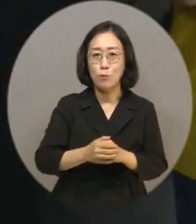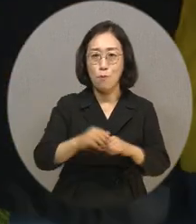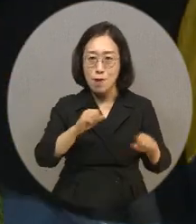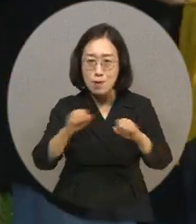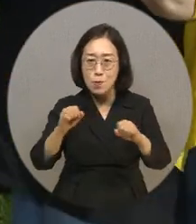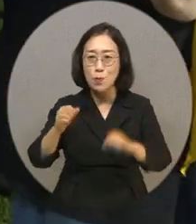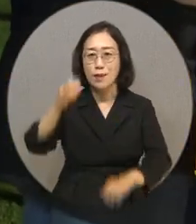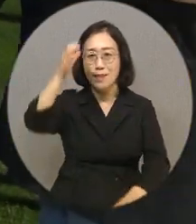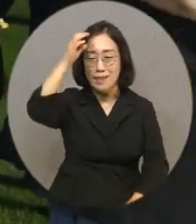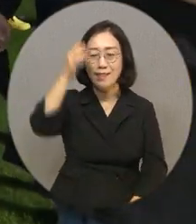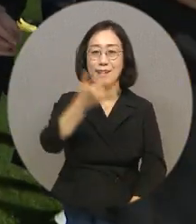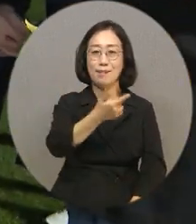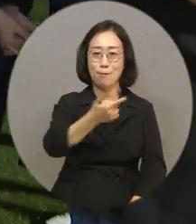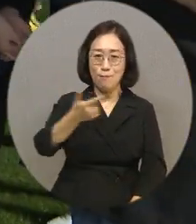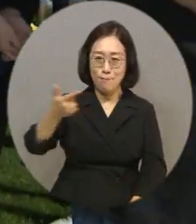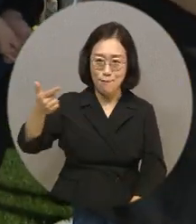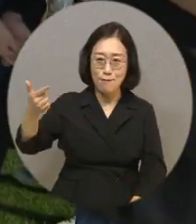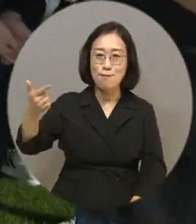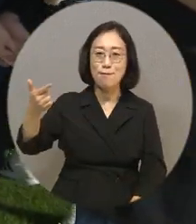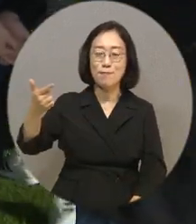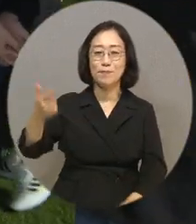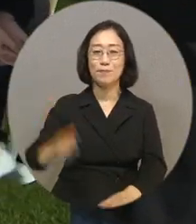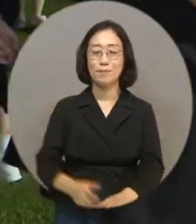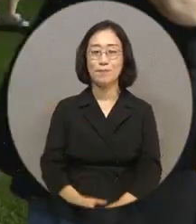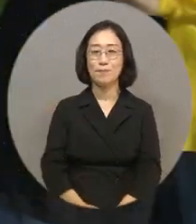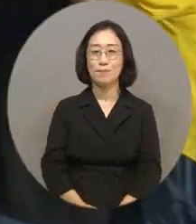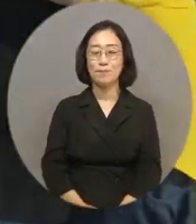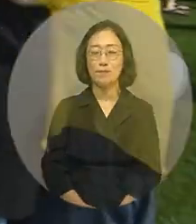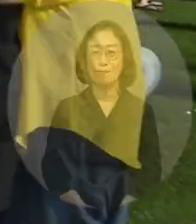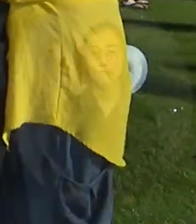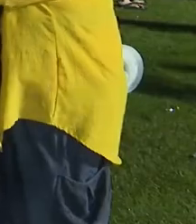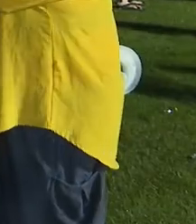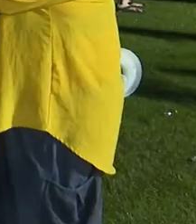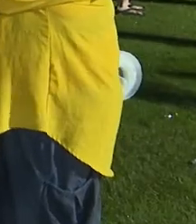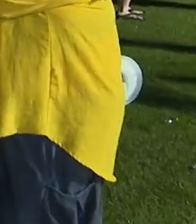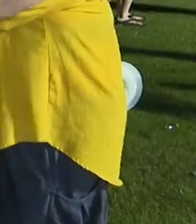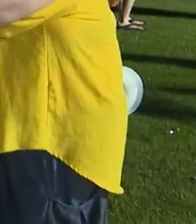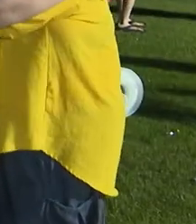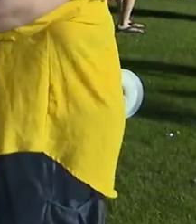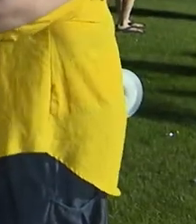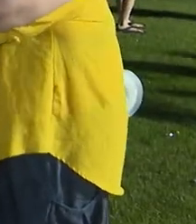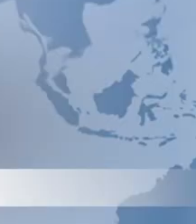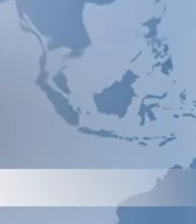크게 주목하고 있습니다. 복지TV 뉴스 김재상입니다.